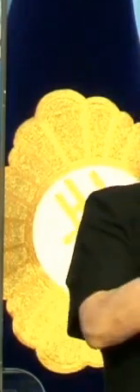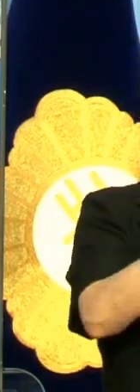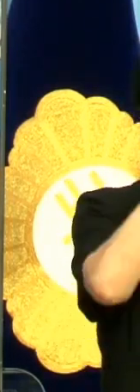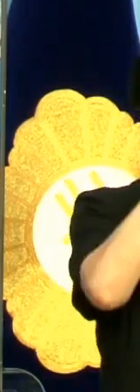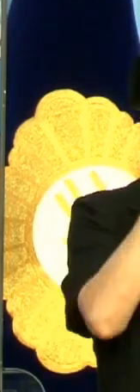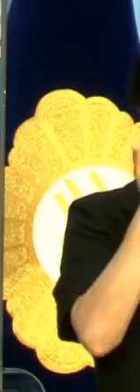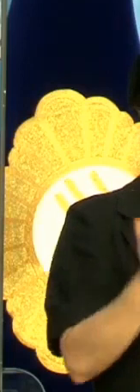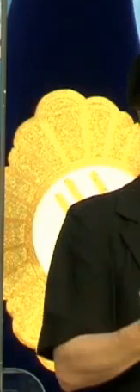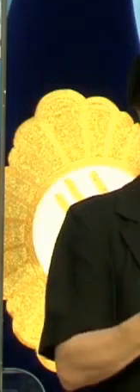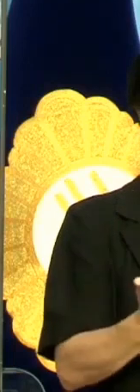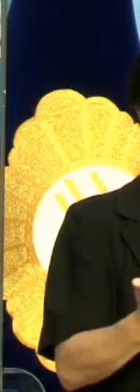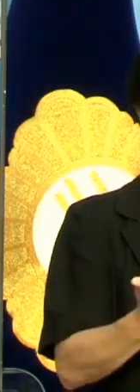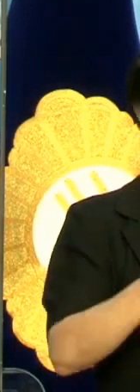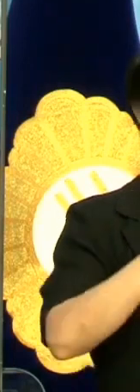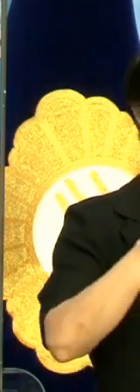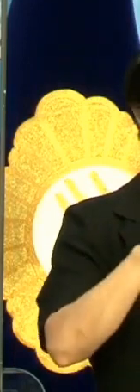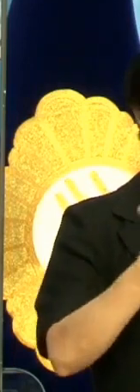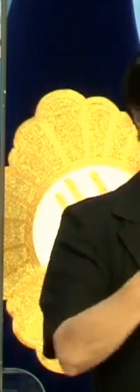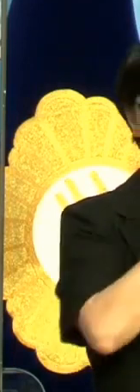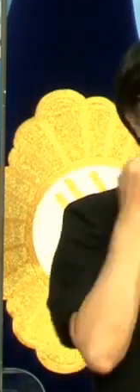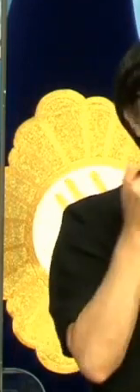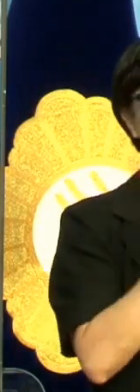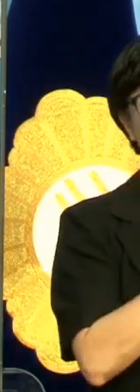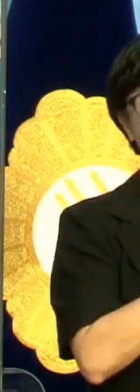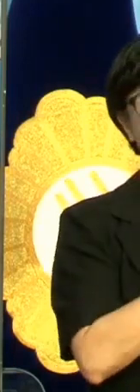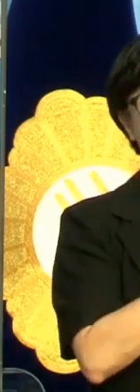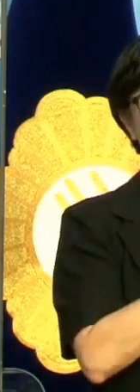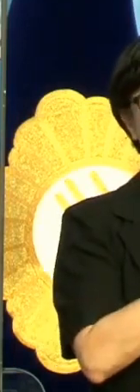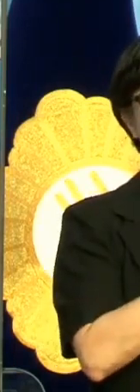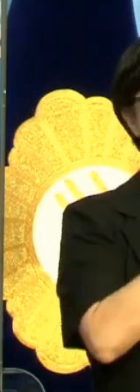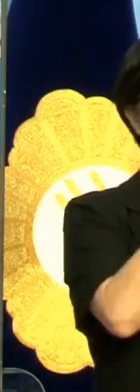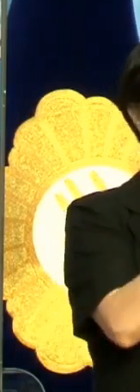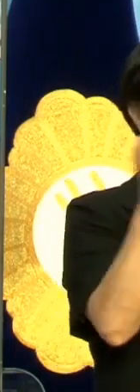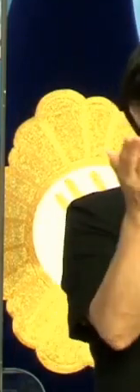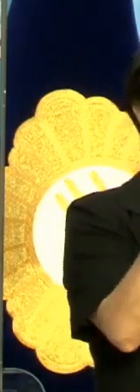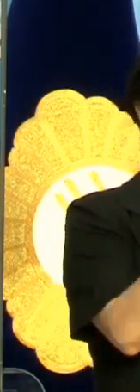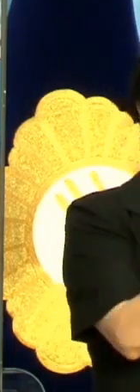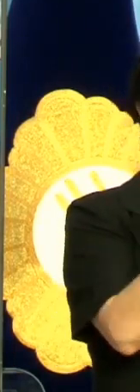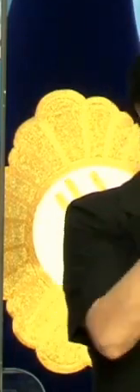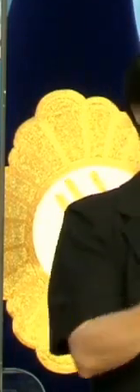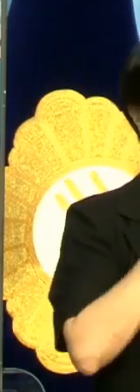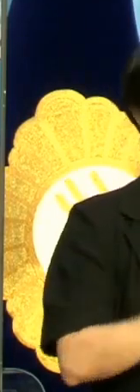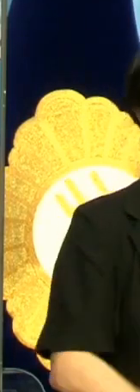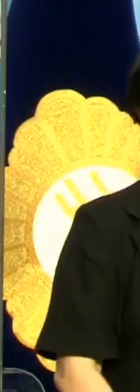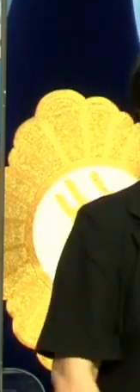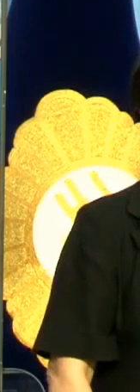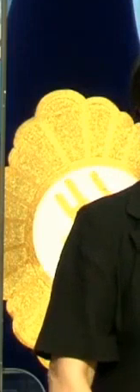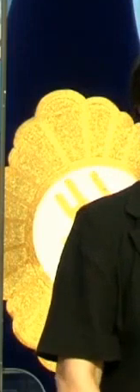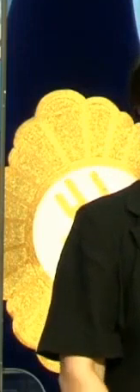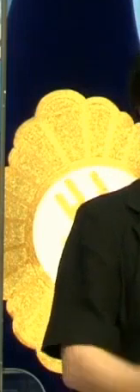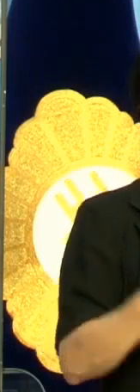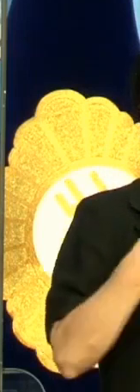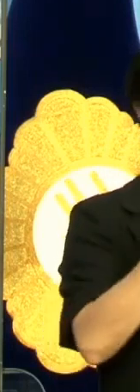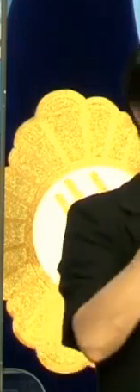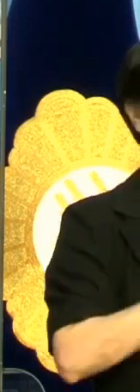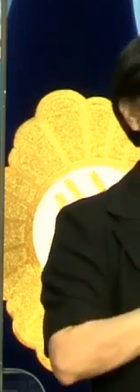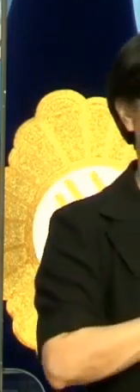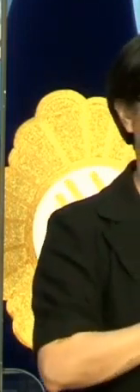요양 심사 대상이 아니라고 확인한 만큼 적법한 휴가 임을 밝혀 드립니다 국방부 답변